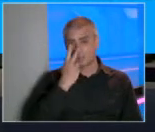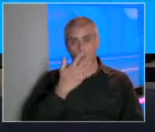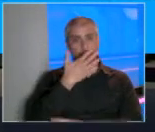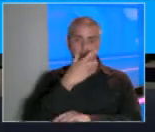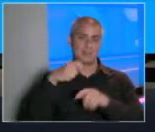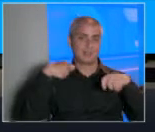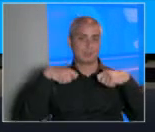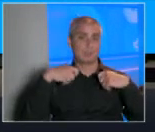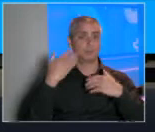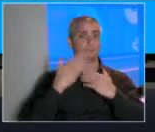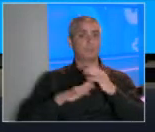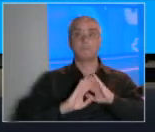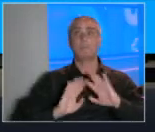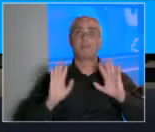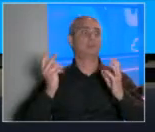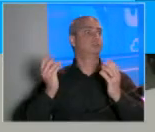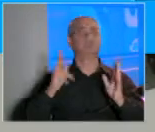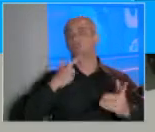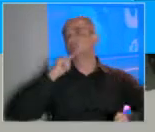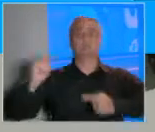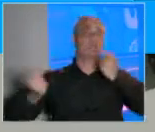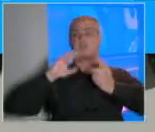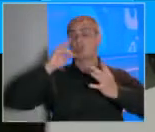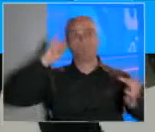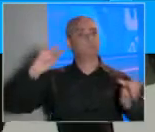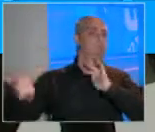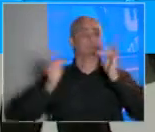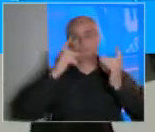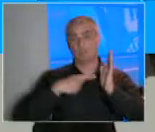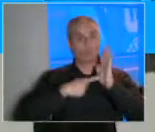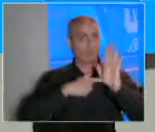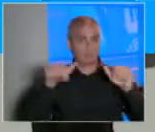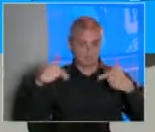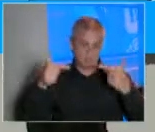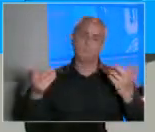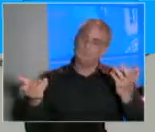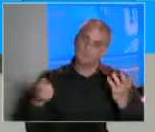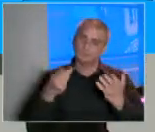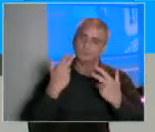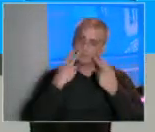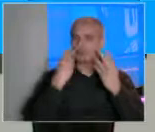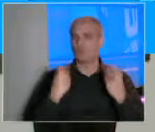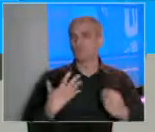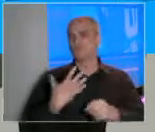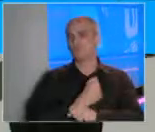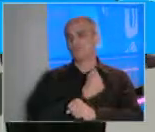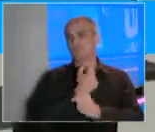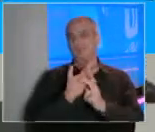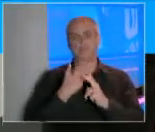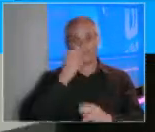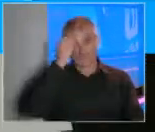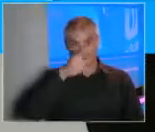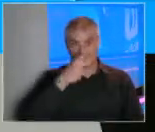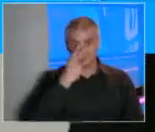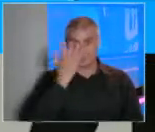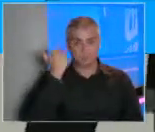או דיפלומטי שמסתיים בלי שיש איזה ריב או מחלוקת לעיני המצלמות, הוא ביקור מוצלח. רק אני אזכיר לך